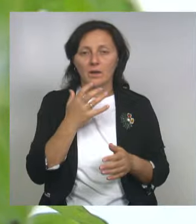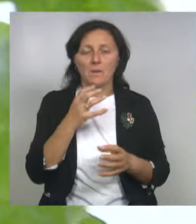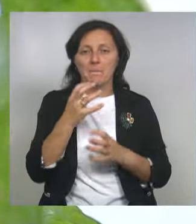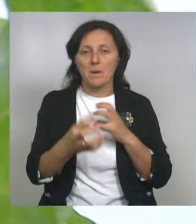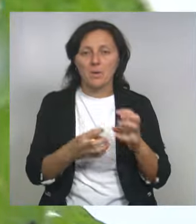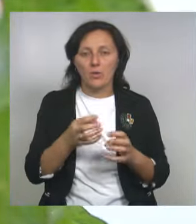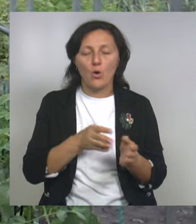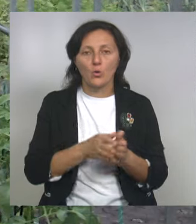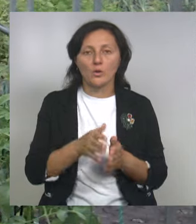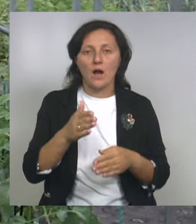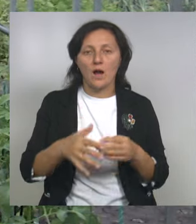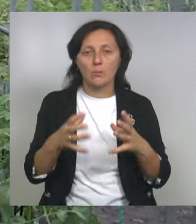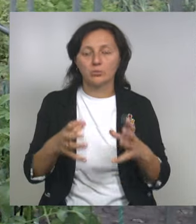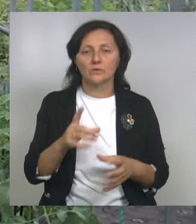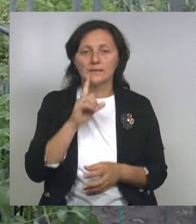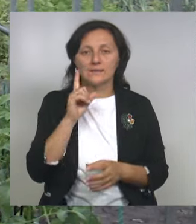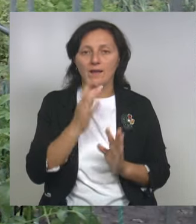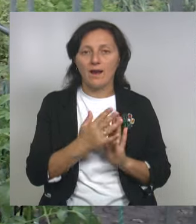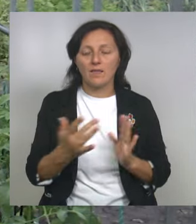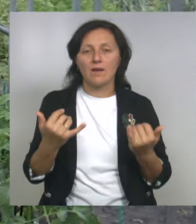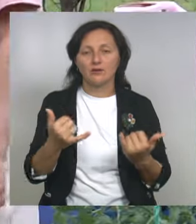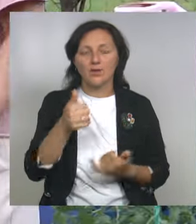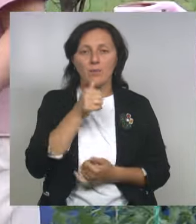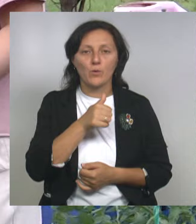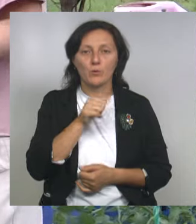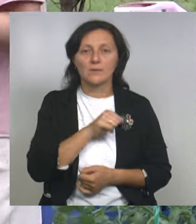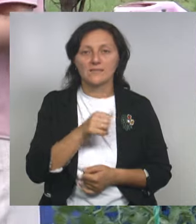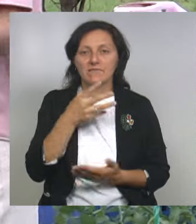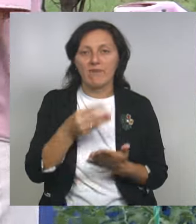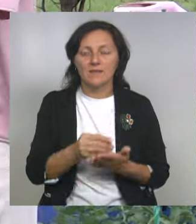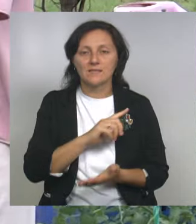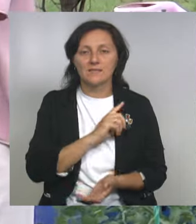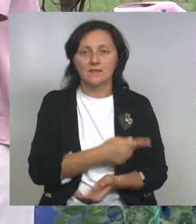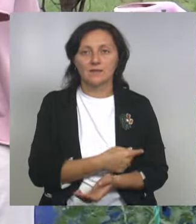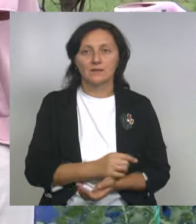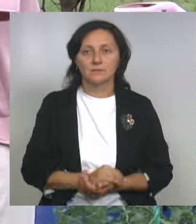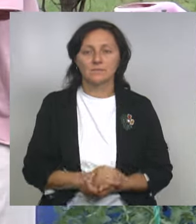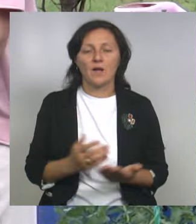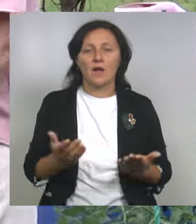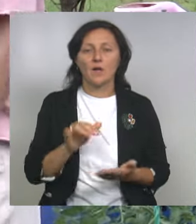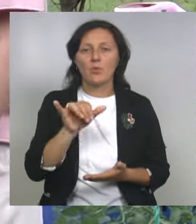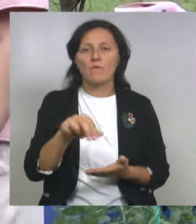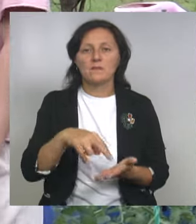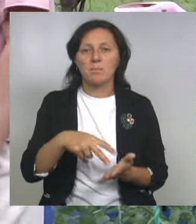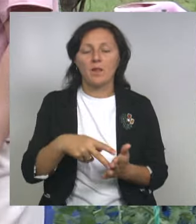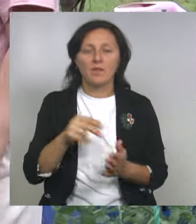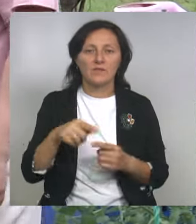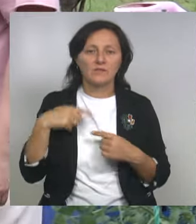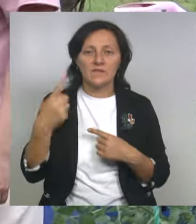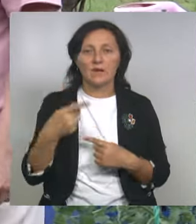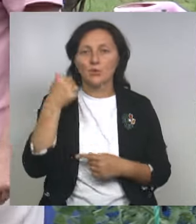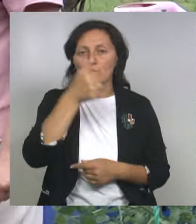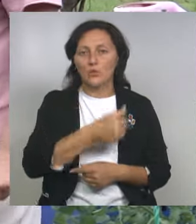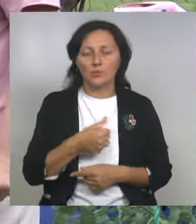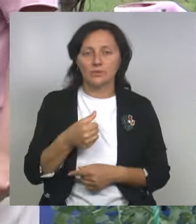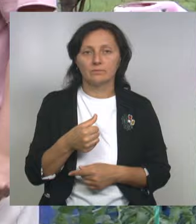огурцов, капусты и зелени. Ну а пока пробуют свои силы. И какие же у вас планы на вот этот будущий урожай? На